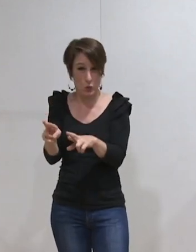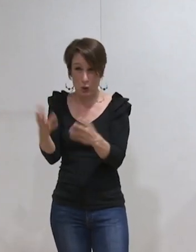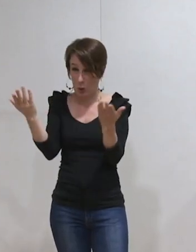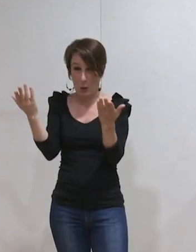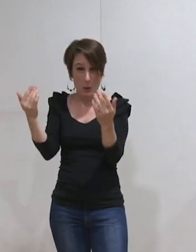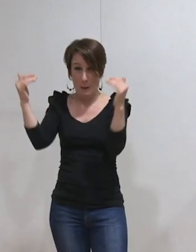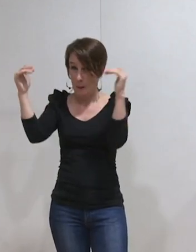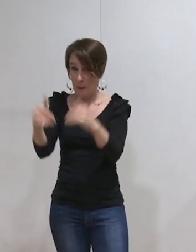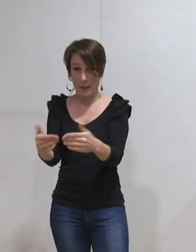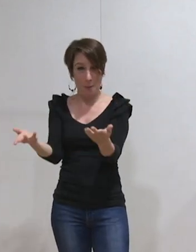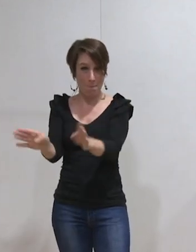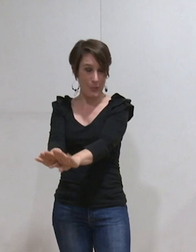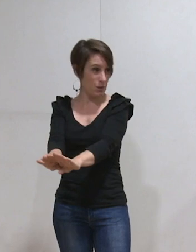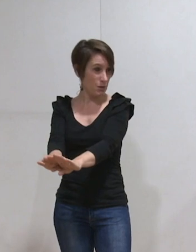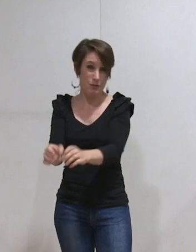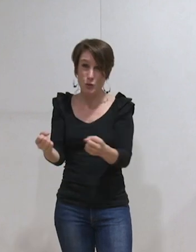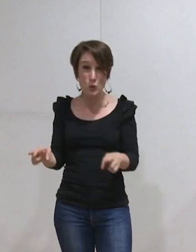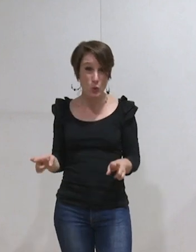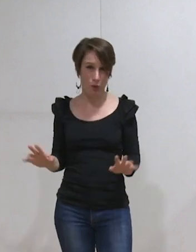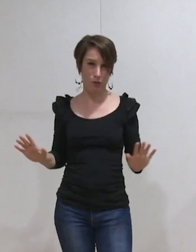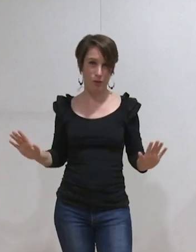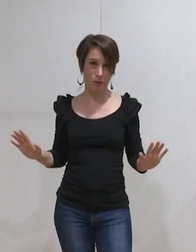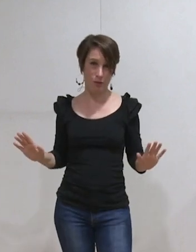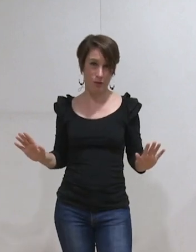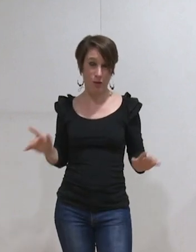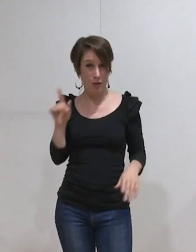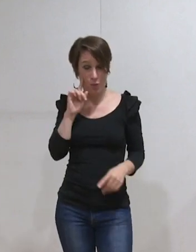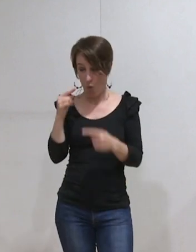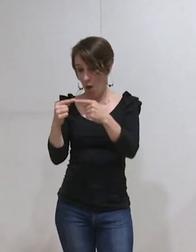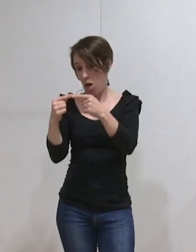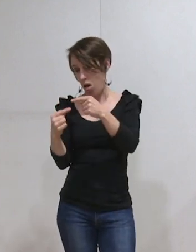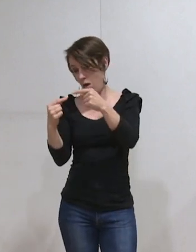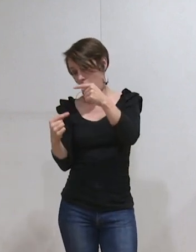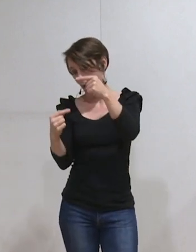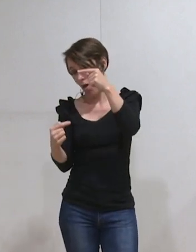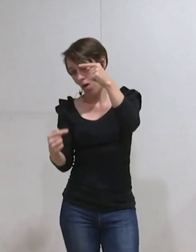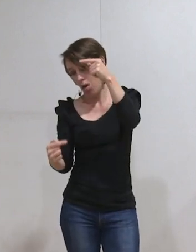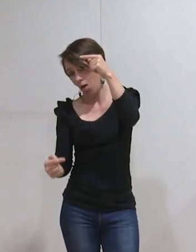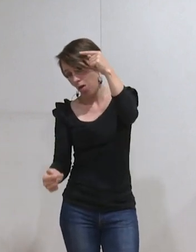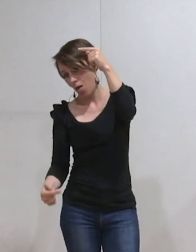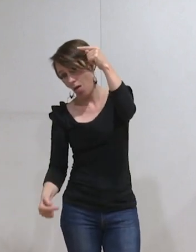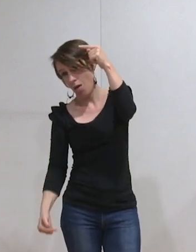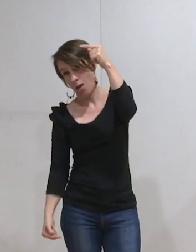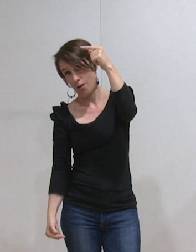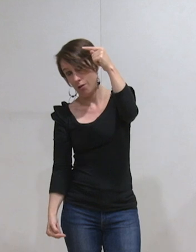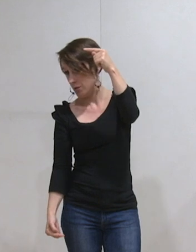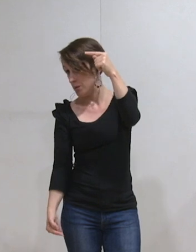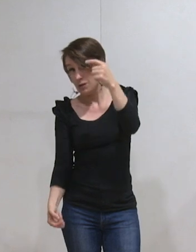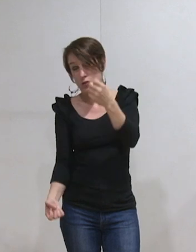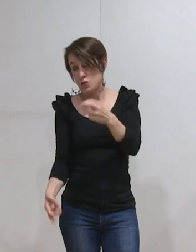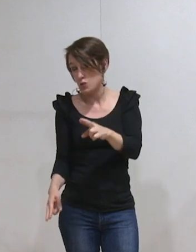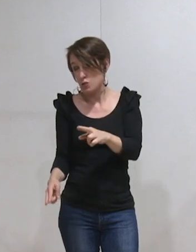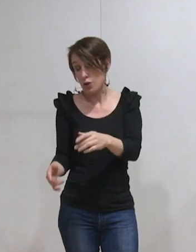et inéluable la SEM sans recapitalisation se trouverait cet été en